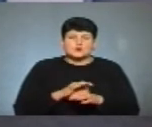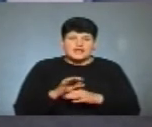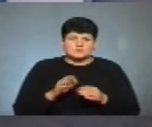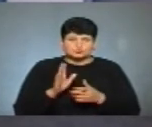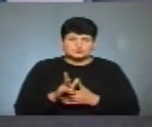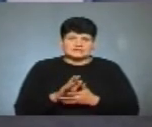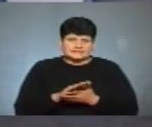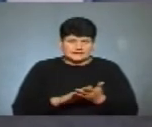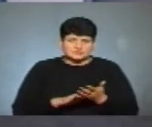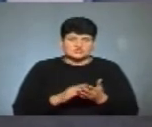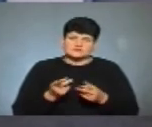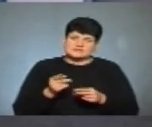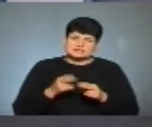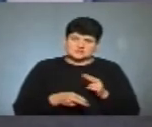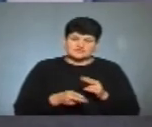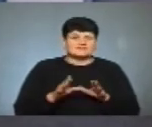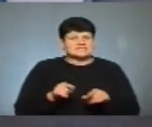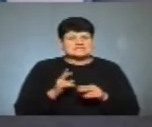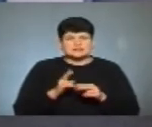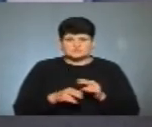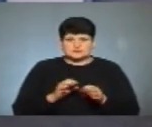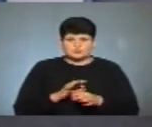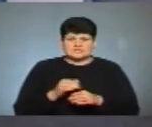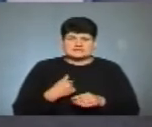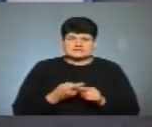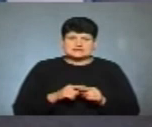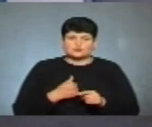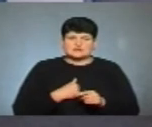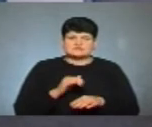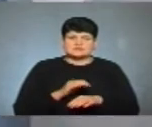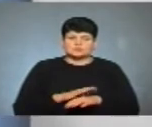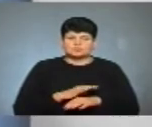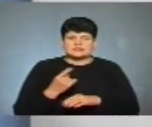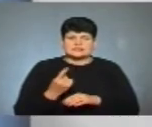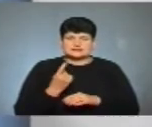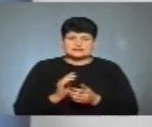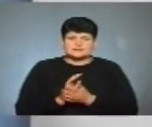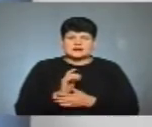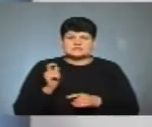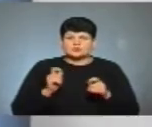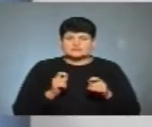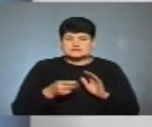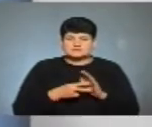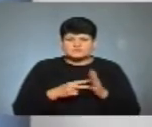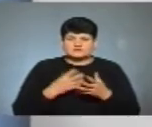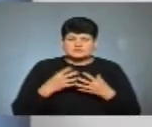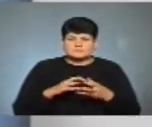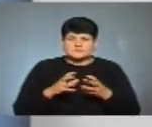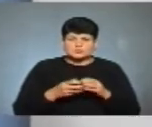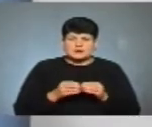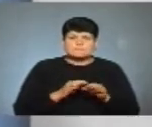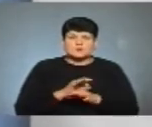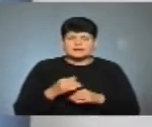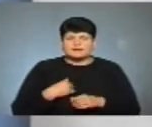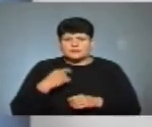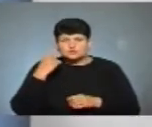далі? Чи він вже завершився? Він завершився, цей проєкт. Це в нас фактично, в нас була єдина прес-конференція запланована вже по підсумках цього проєкту. Але я